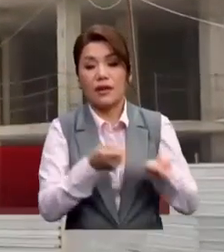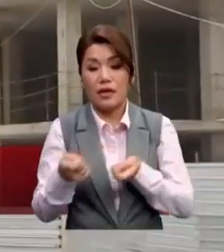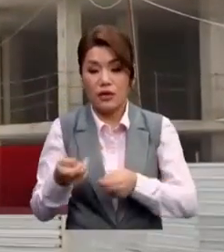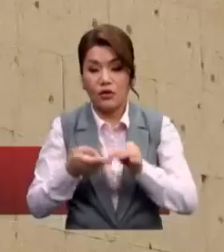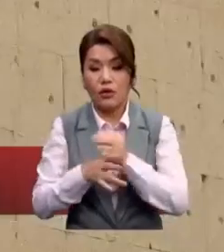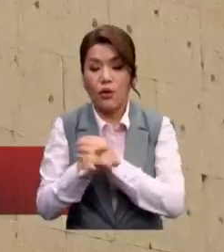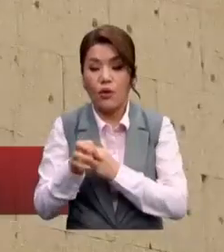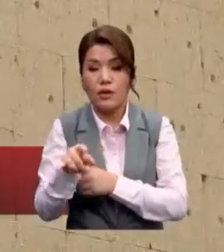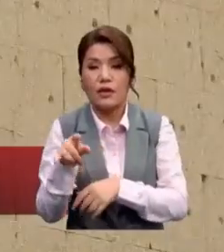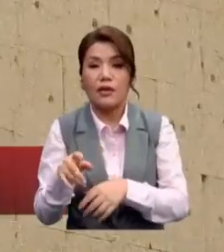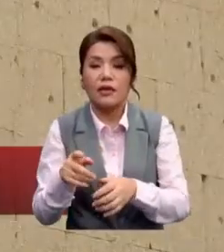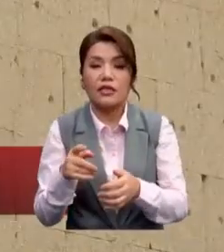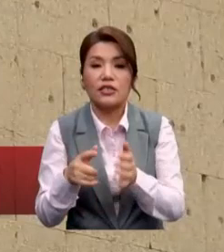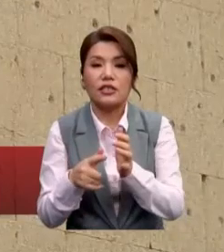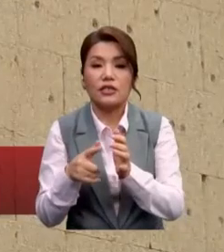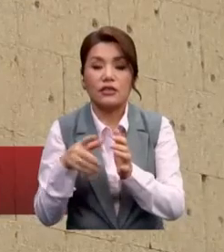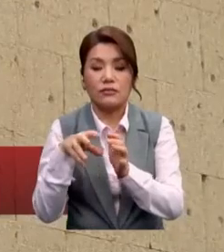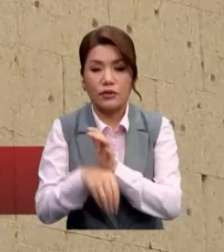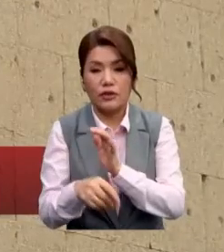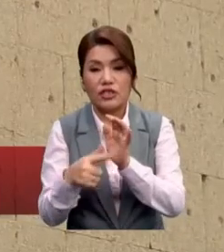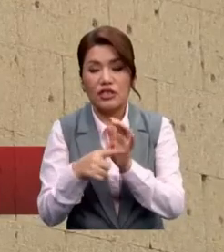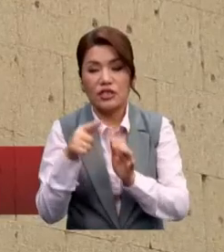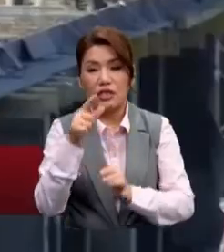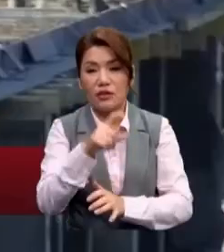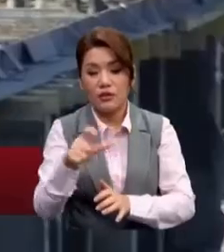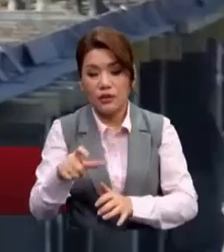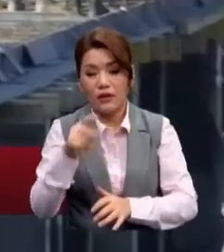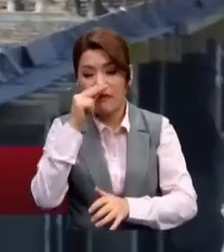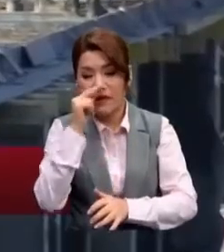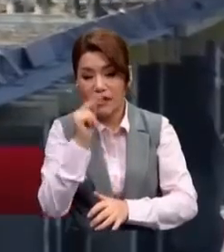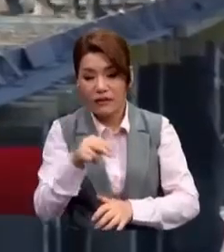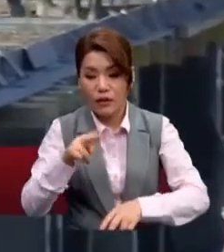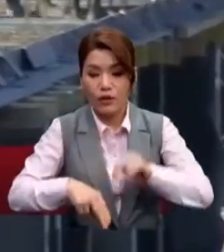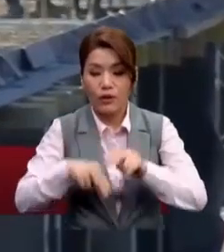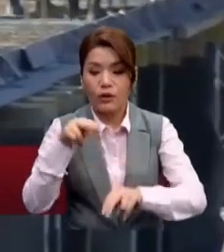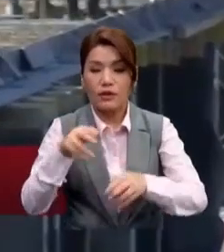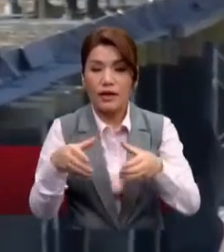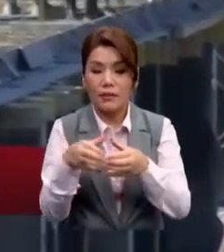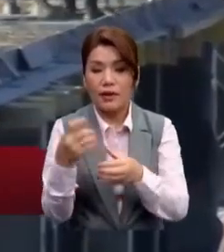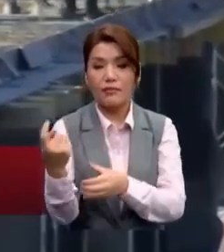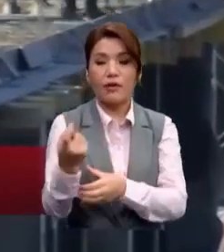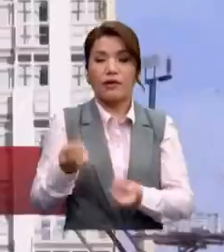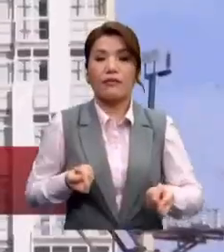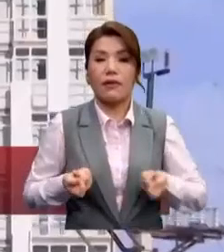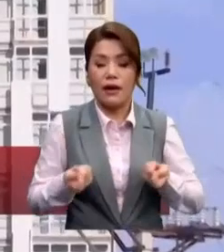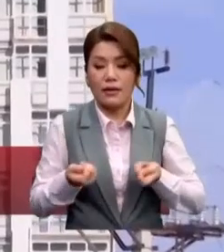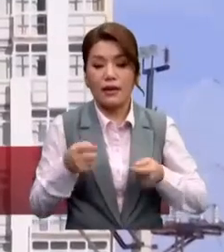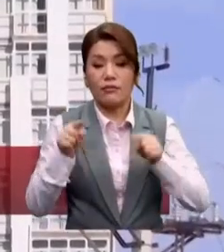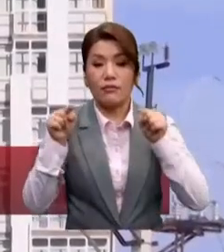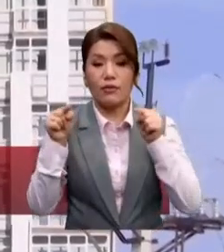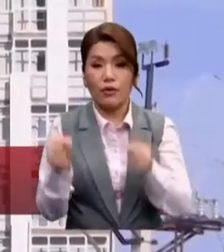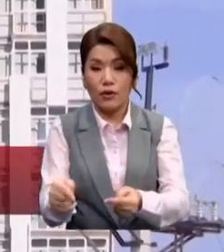қылмыстық іс қозғалған 7 адамның бірі. 7 күдіктінің 3-і құрылыс компанияларының басшылары. Қалалық прокуратура қамауға алу